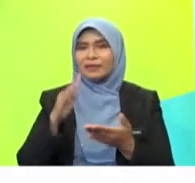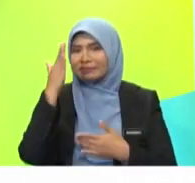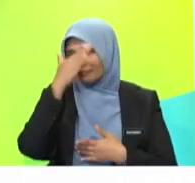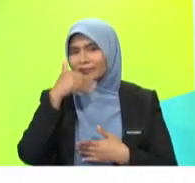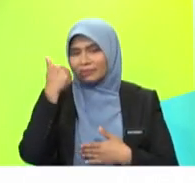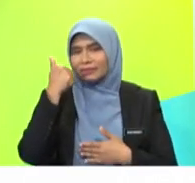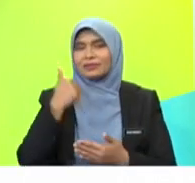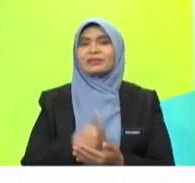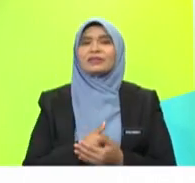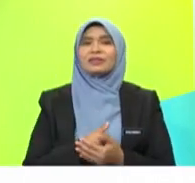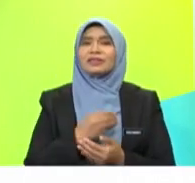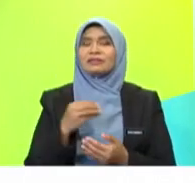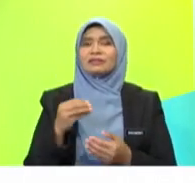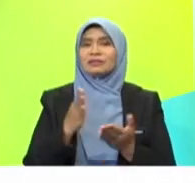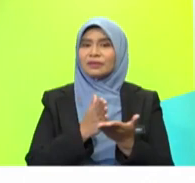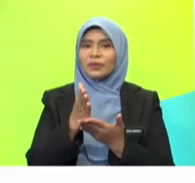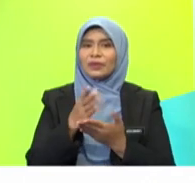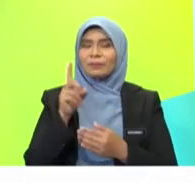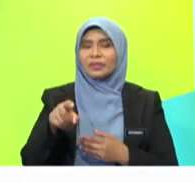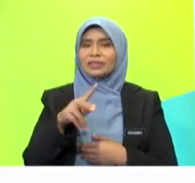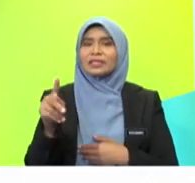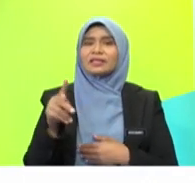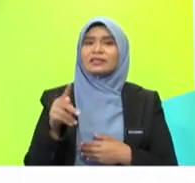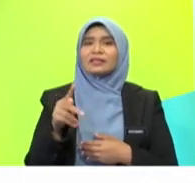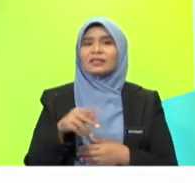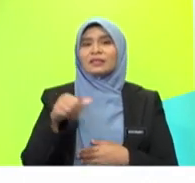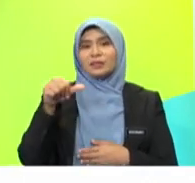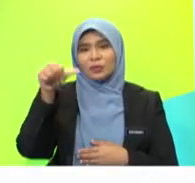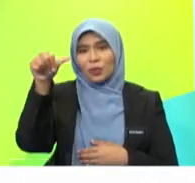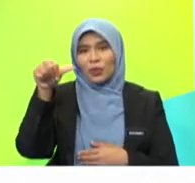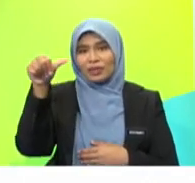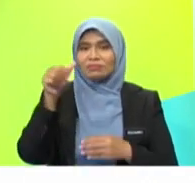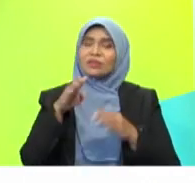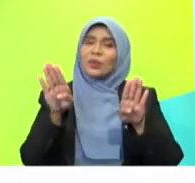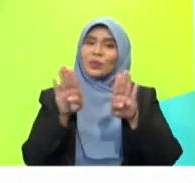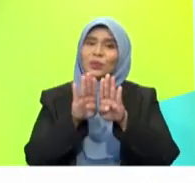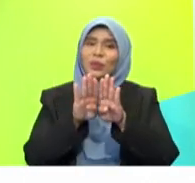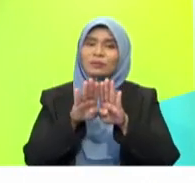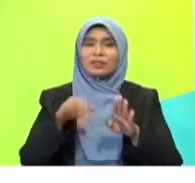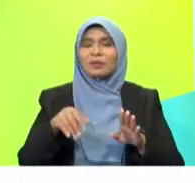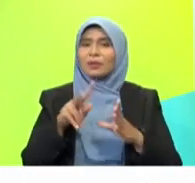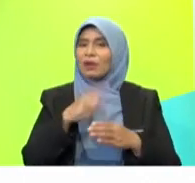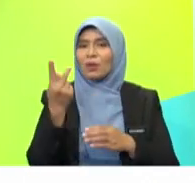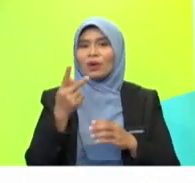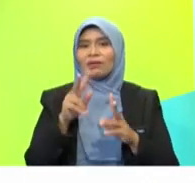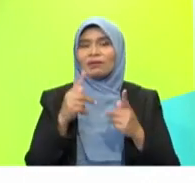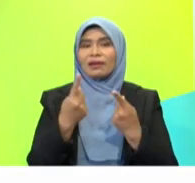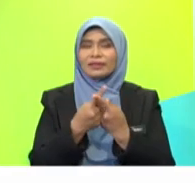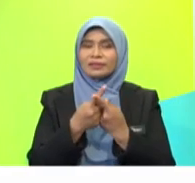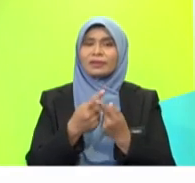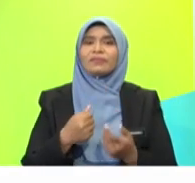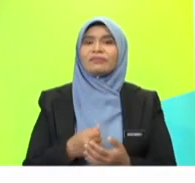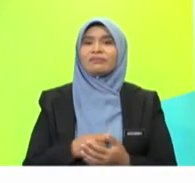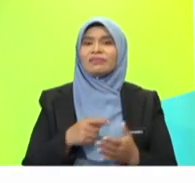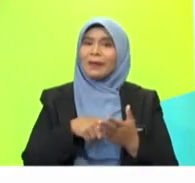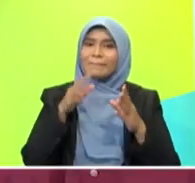dan seterusnya memastikan Swiss Swiss ditutupkan sebelum keluar dari kelas nah